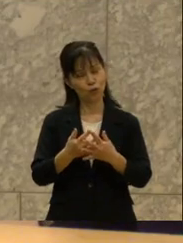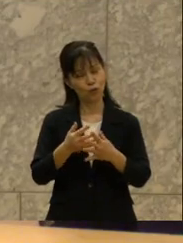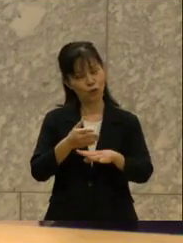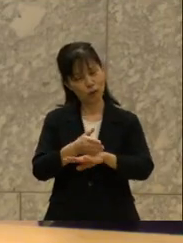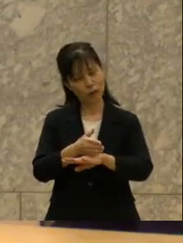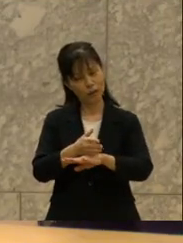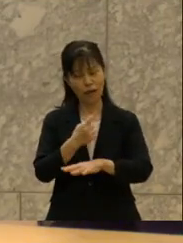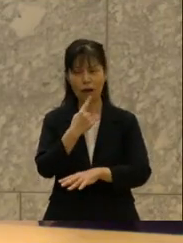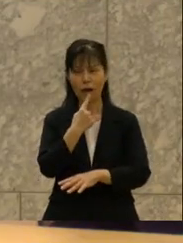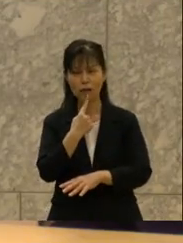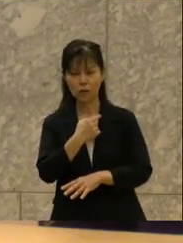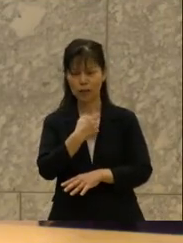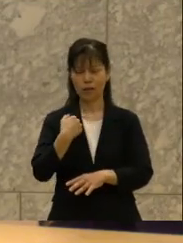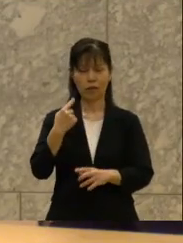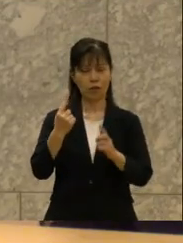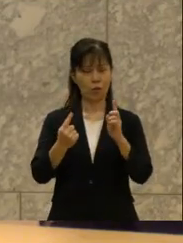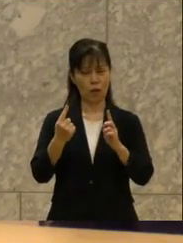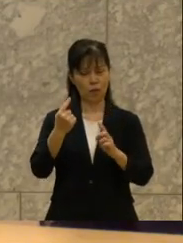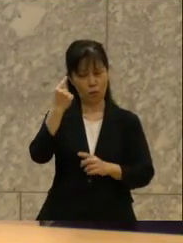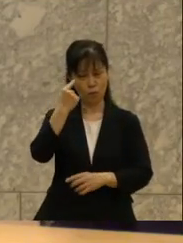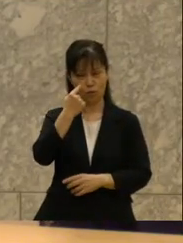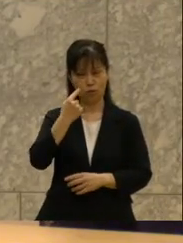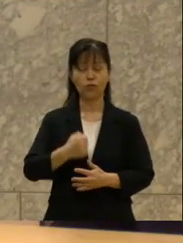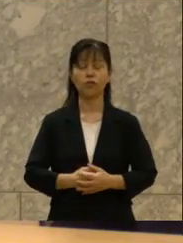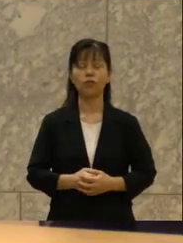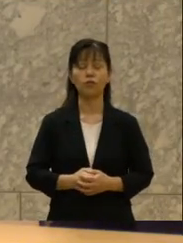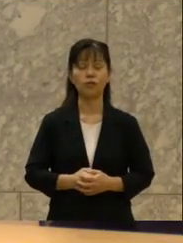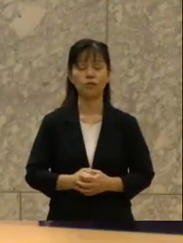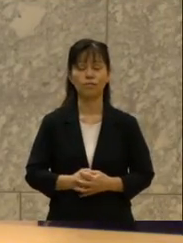こう味わえているからと思うんですよねなんか